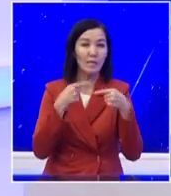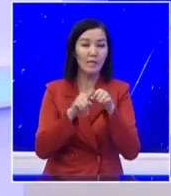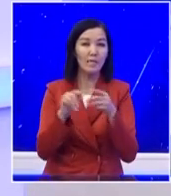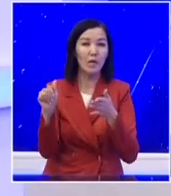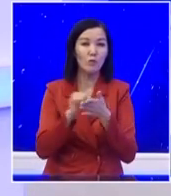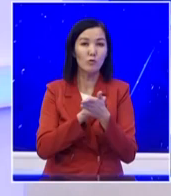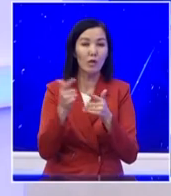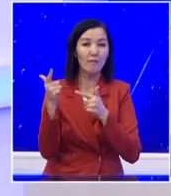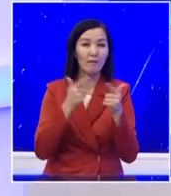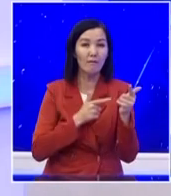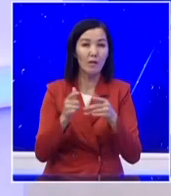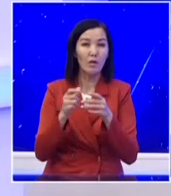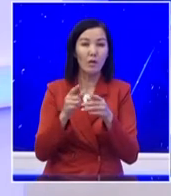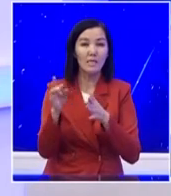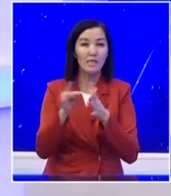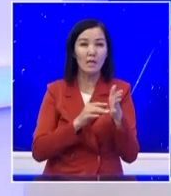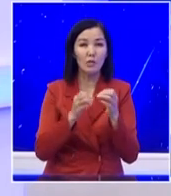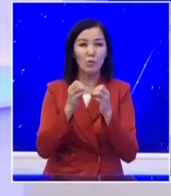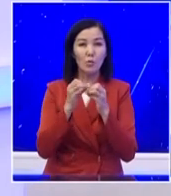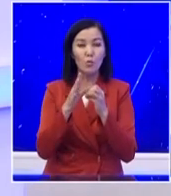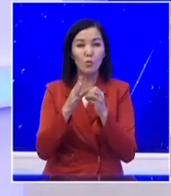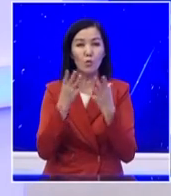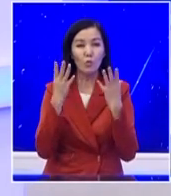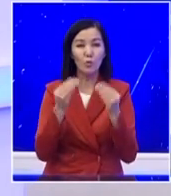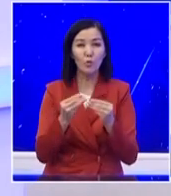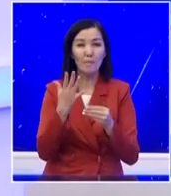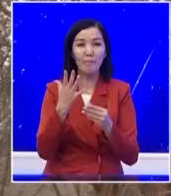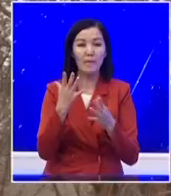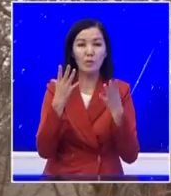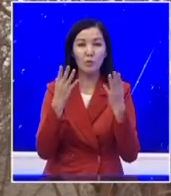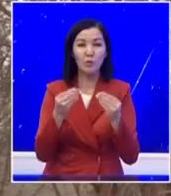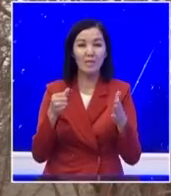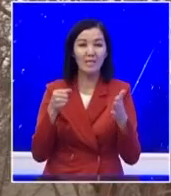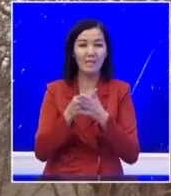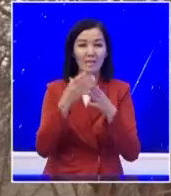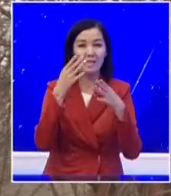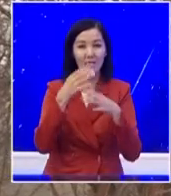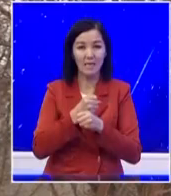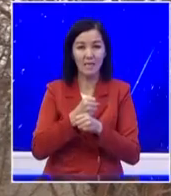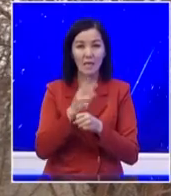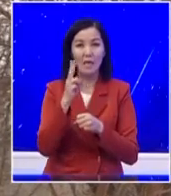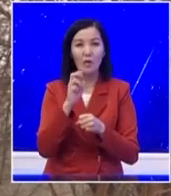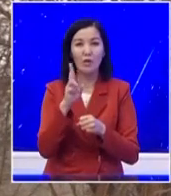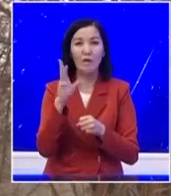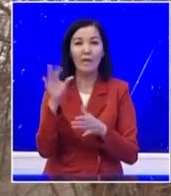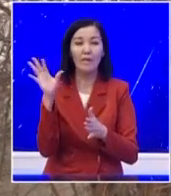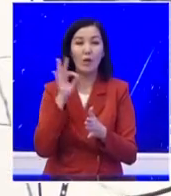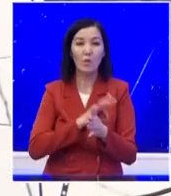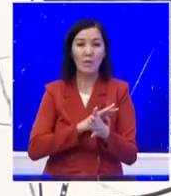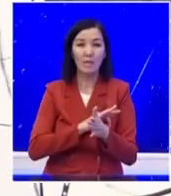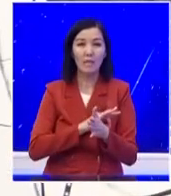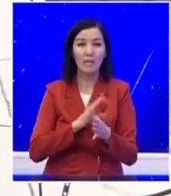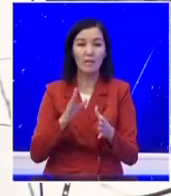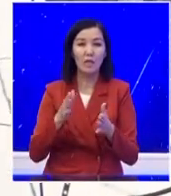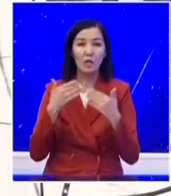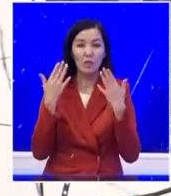дайындау мерзімі бірден 14 күннен 5 күнге дейін қысқартылды. Бұл 200 киловаттқа дейінгі электр қуатын қолданатындар үшін жеңілдіктің